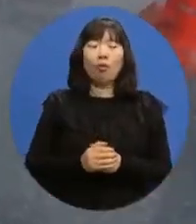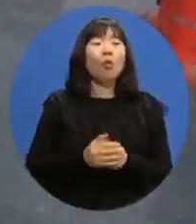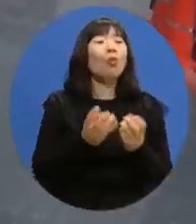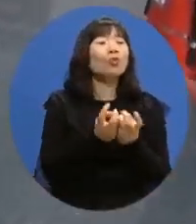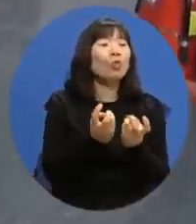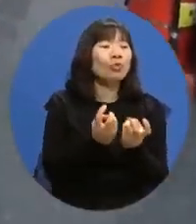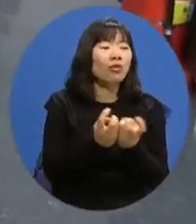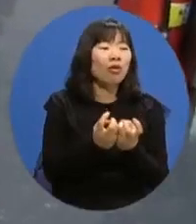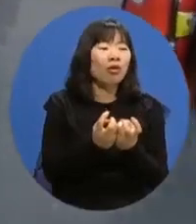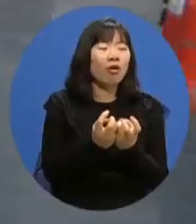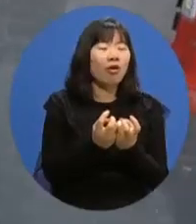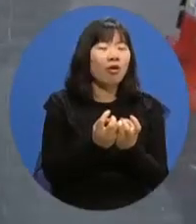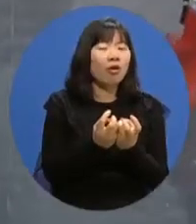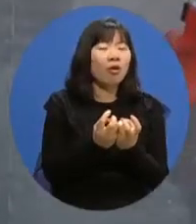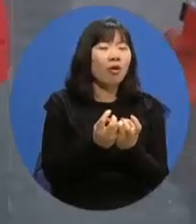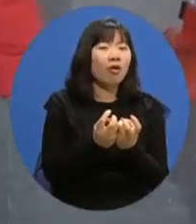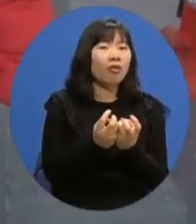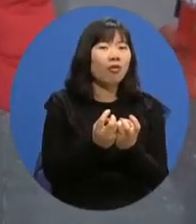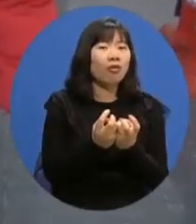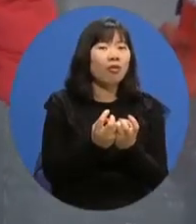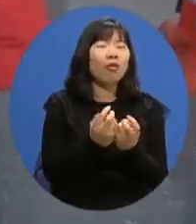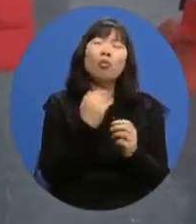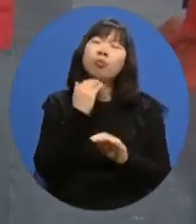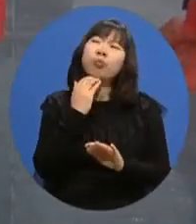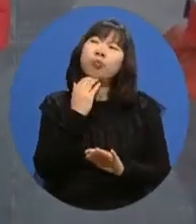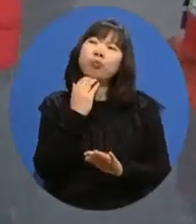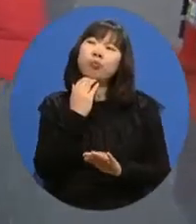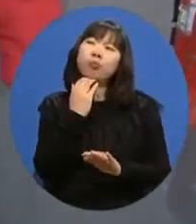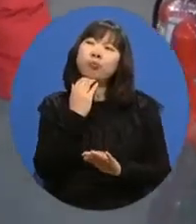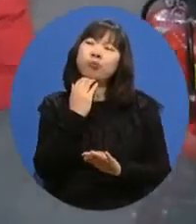어떻게 안 해줄 거야? 그러더니